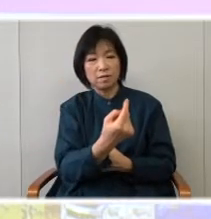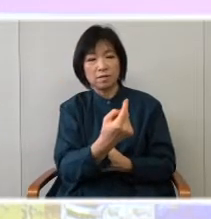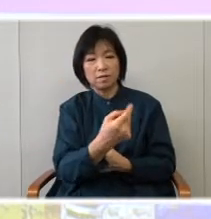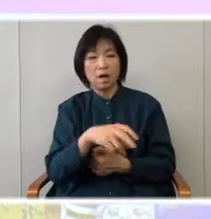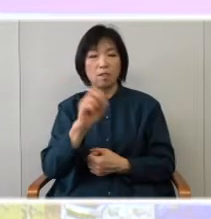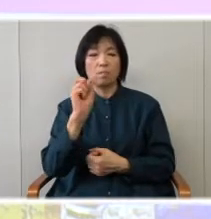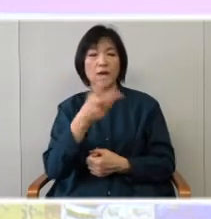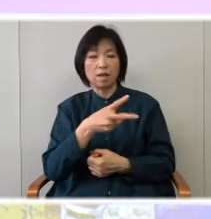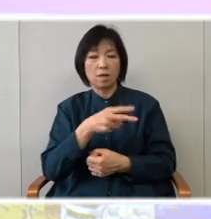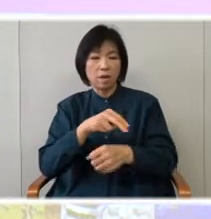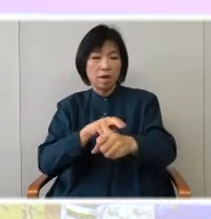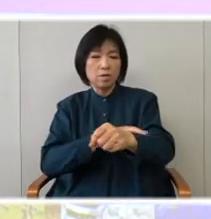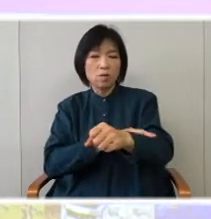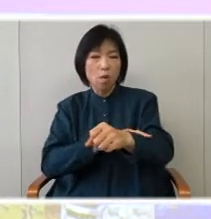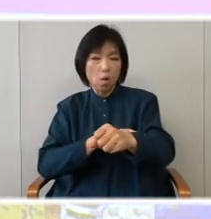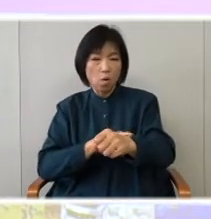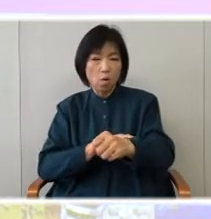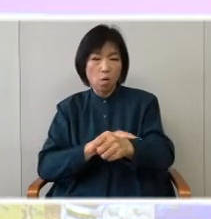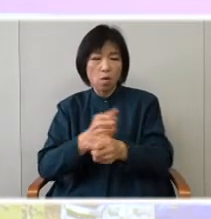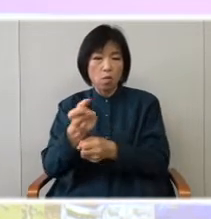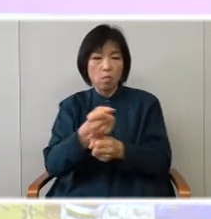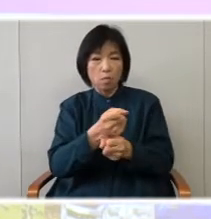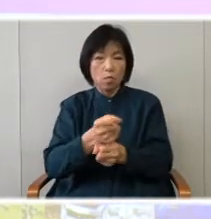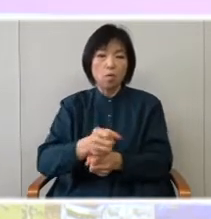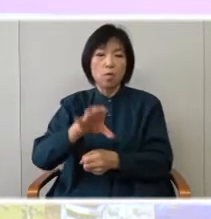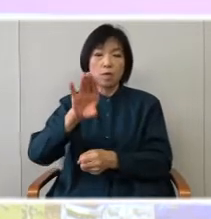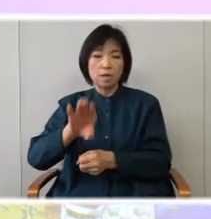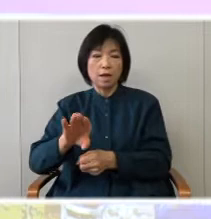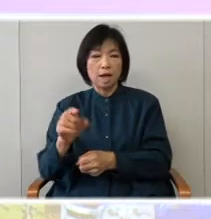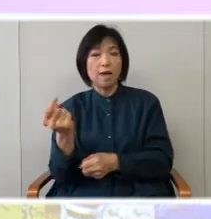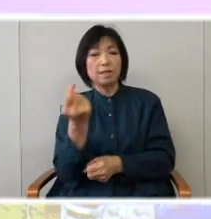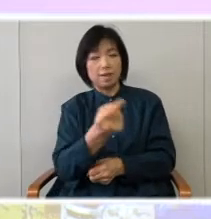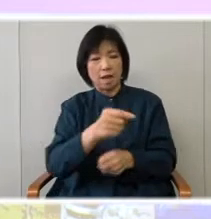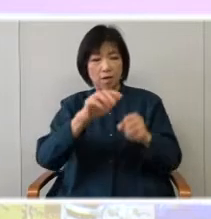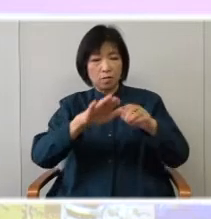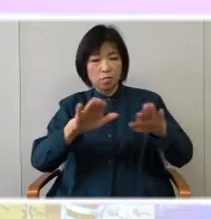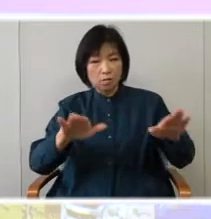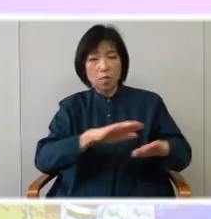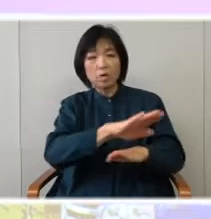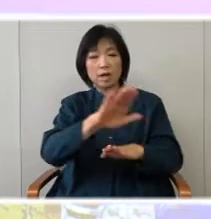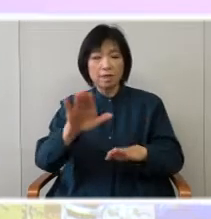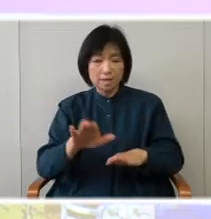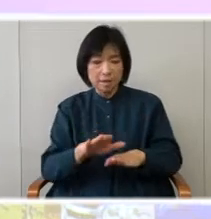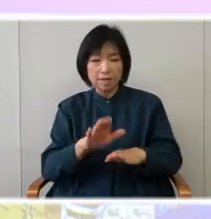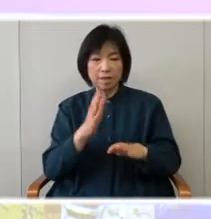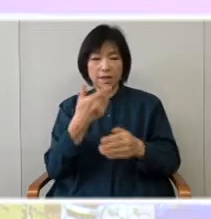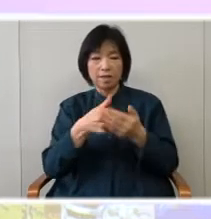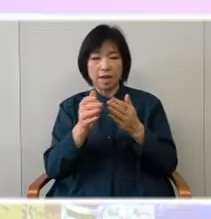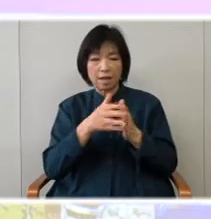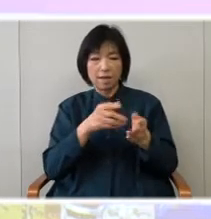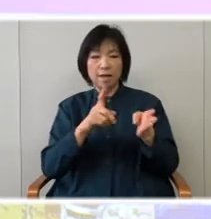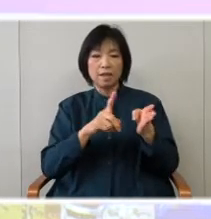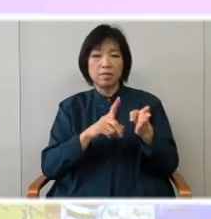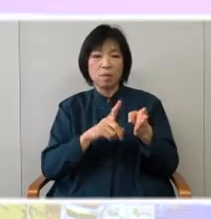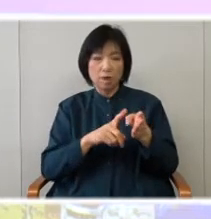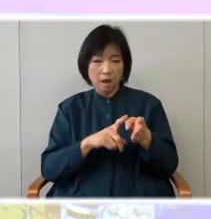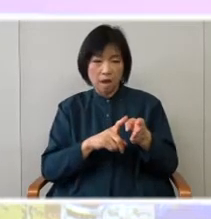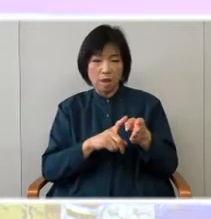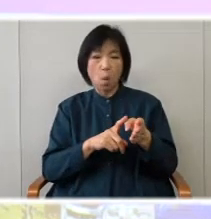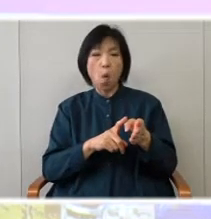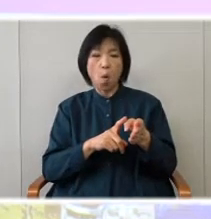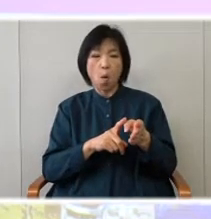防車などが行って、まあ、子どもたちに少しでも体験とか、そうした